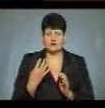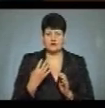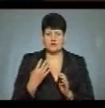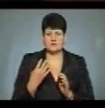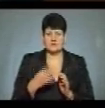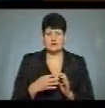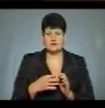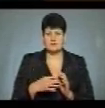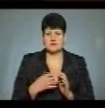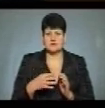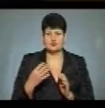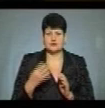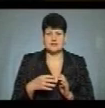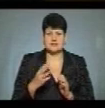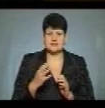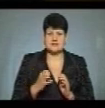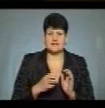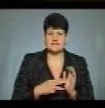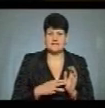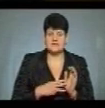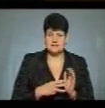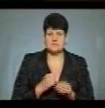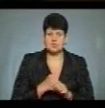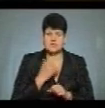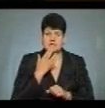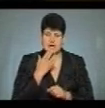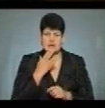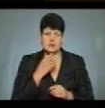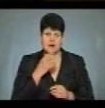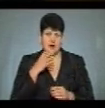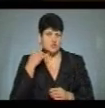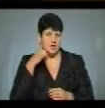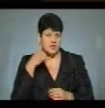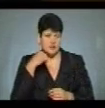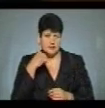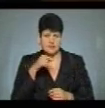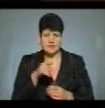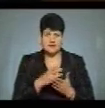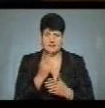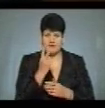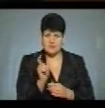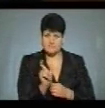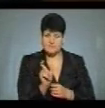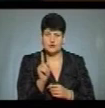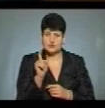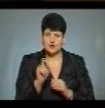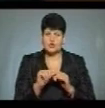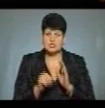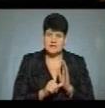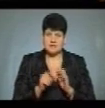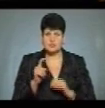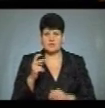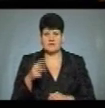0800 750 408. Крім того, хочу сказати, що працює національна гаряча лінія з попередження домашнього насильства. Там є два короткі номери 116 і